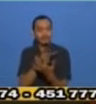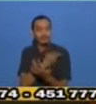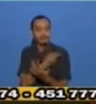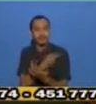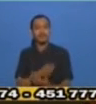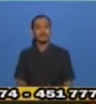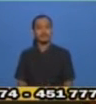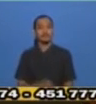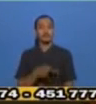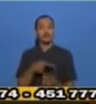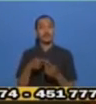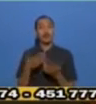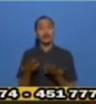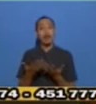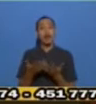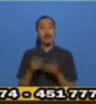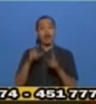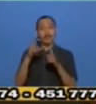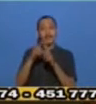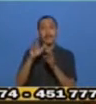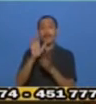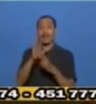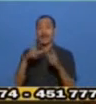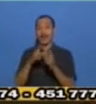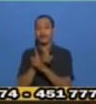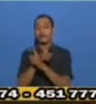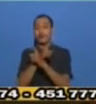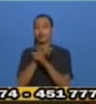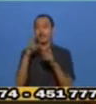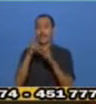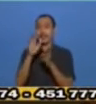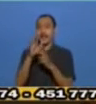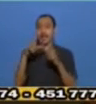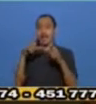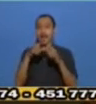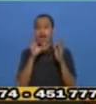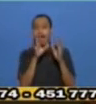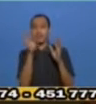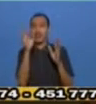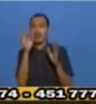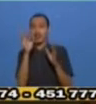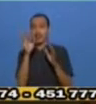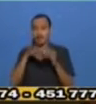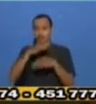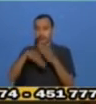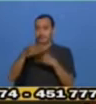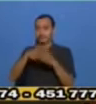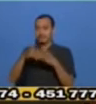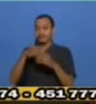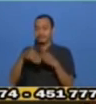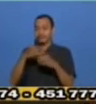bagian dari DNA dari vaksin dari virus itu, atau satu platform lain adalah virus yang memang